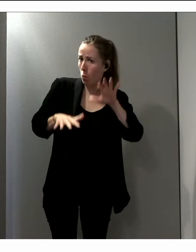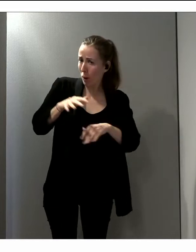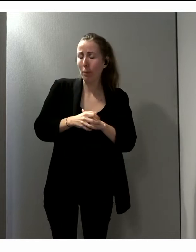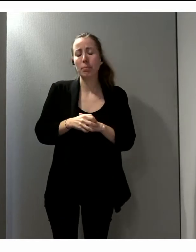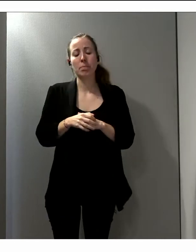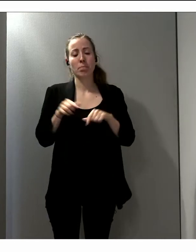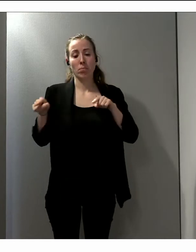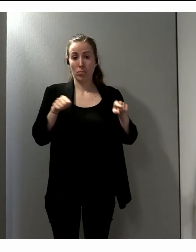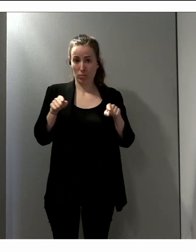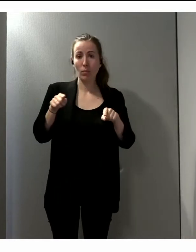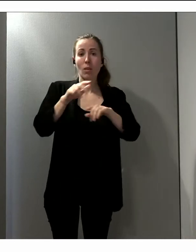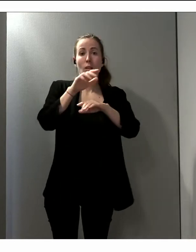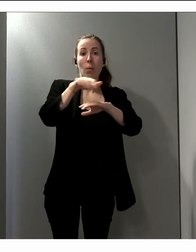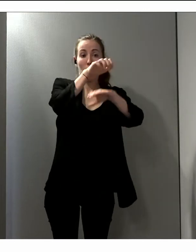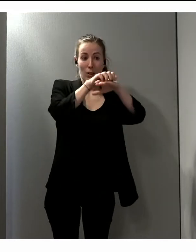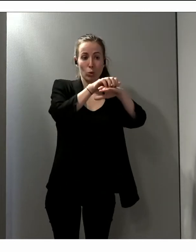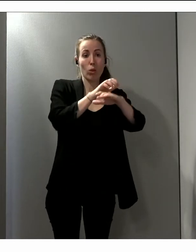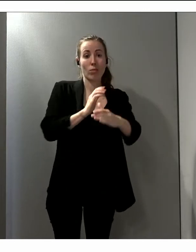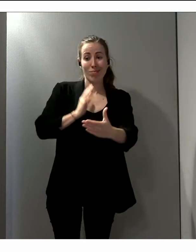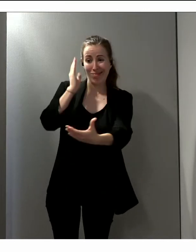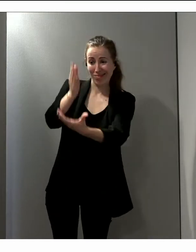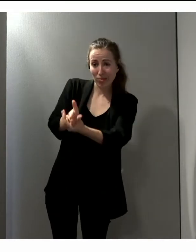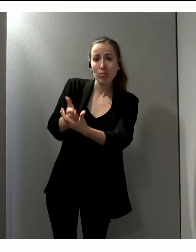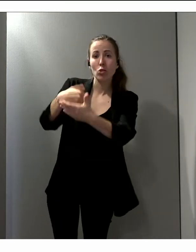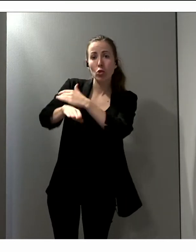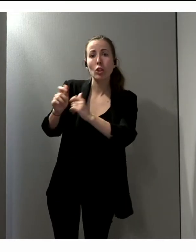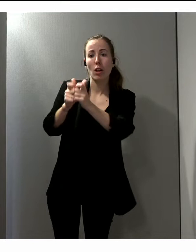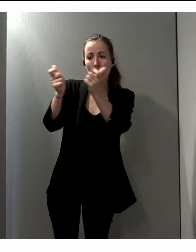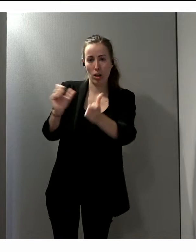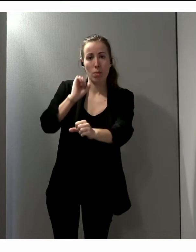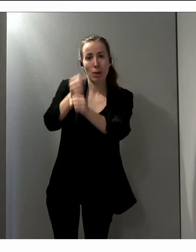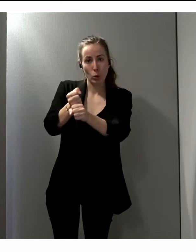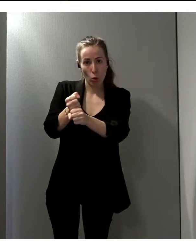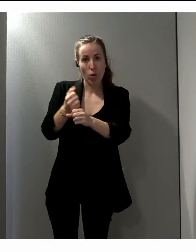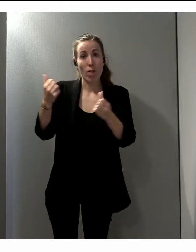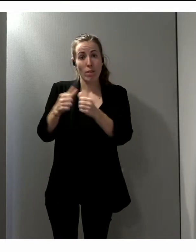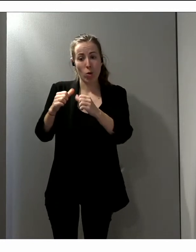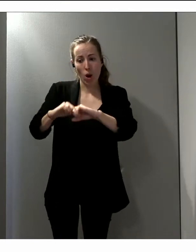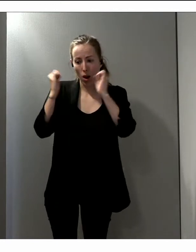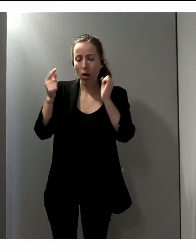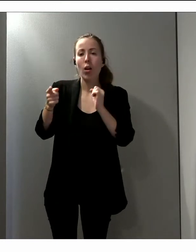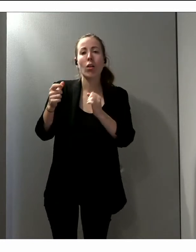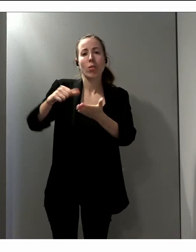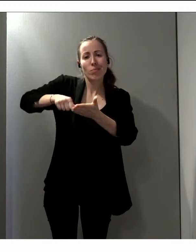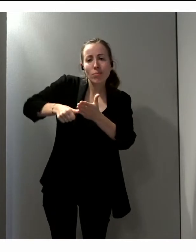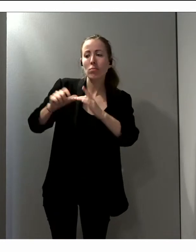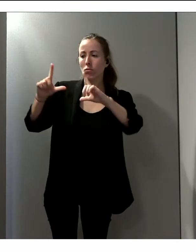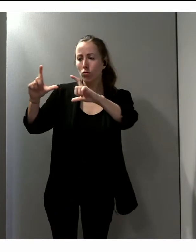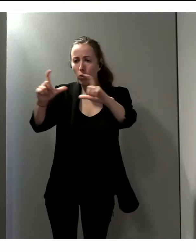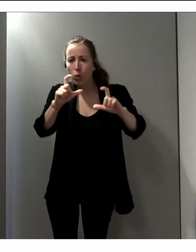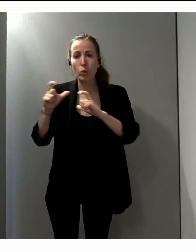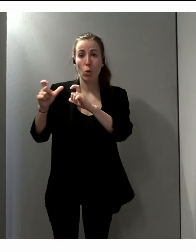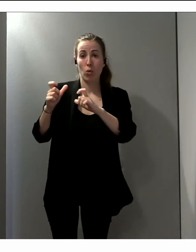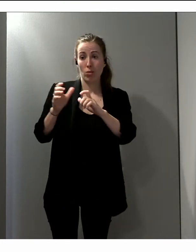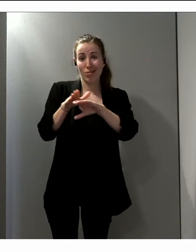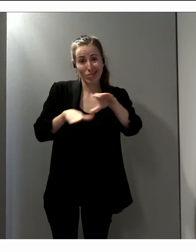doivent intervenir dans les établissements pénitentiaires pour procéder à l'immatriculation, à la prise d'empreintes, de prise de photos et l'ensemble des